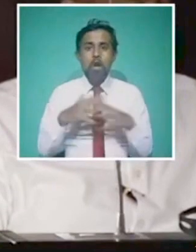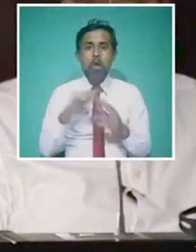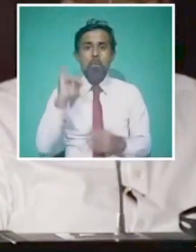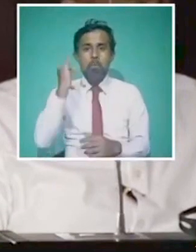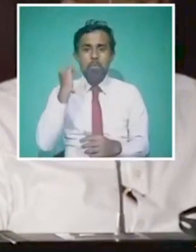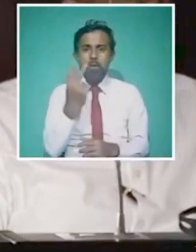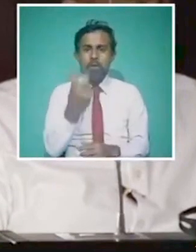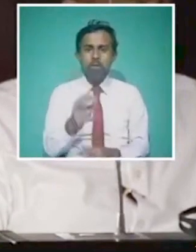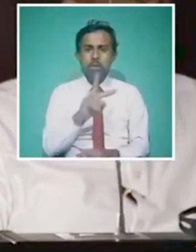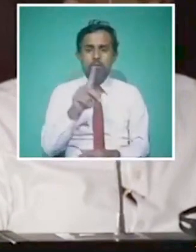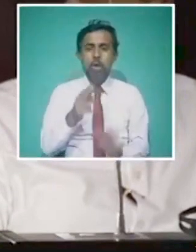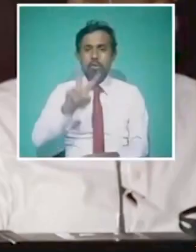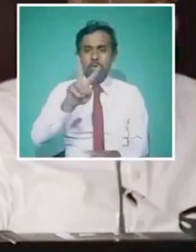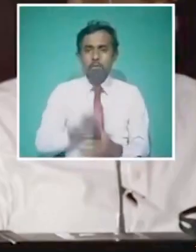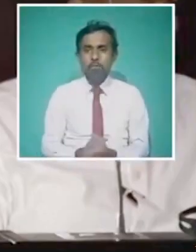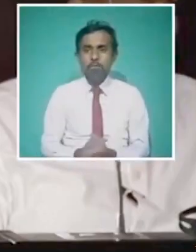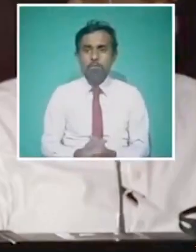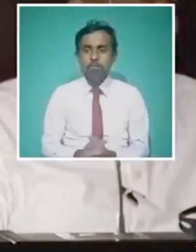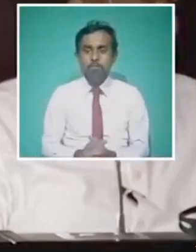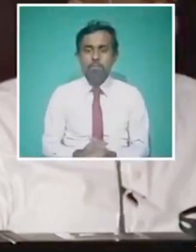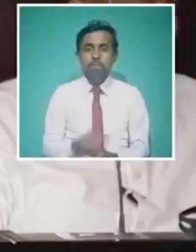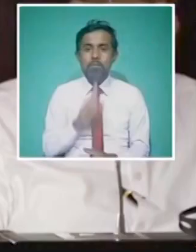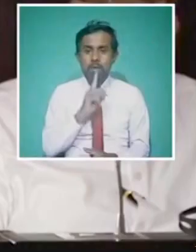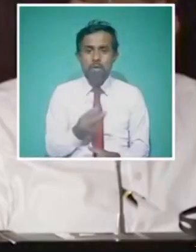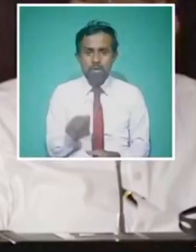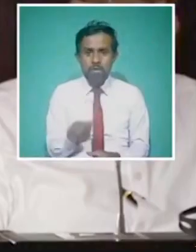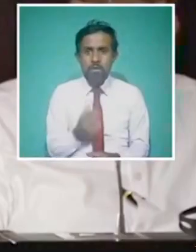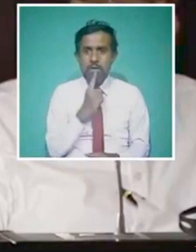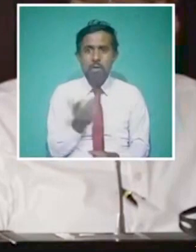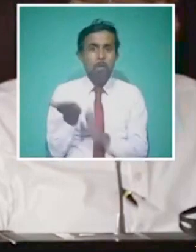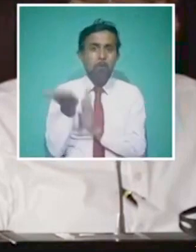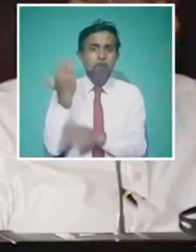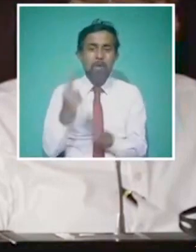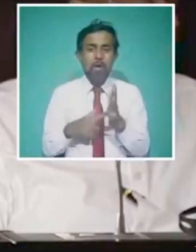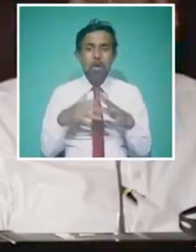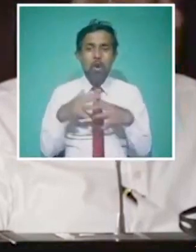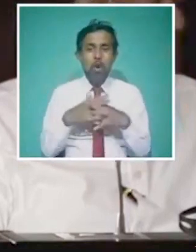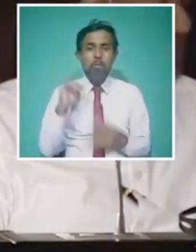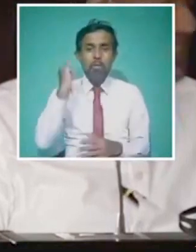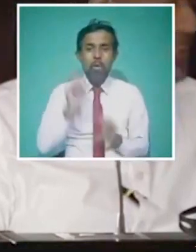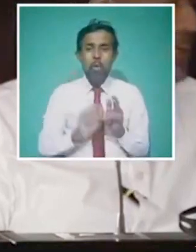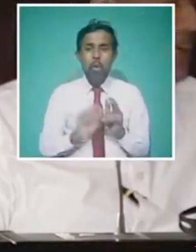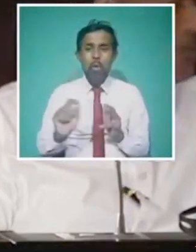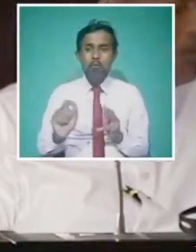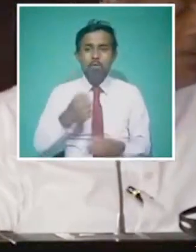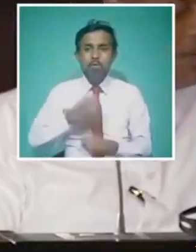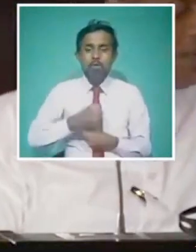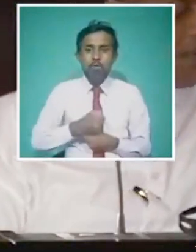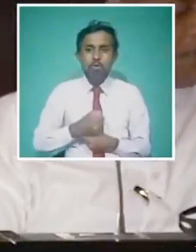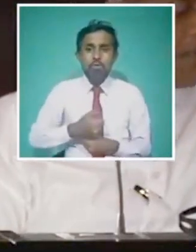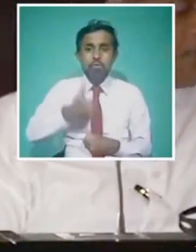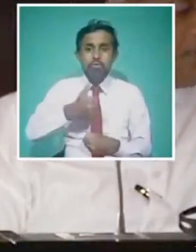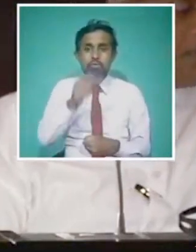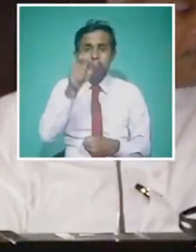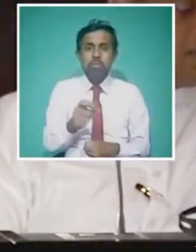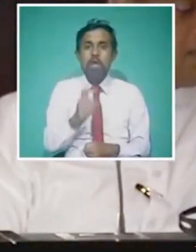දෙපාර්තමේන්තුවට 2021 නොවැම්බර් 2 ඒකේ මම ඉල්ලා හිටියා පෞගේ කාලේ නීතිපති දෙපාර්තමේන්තුව ආණ්ඩුවේ ප්‍රබලයන්ට